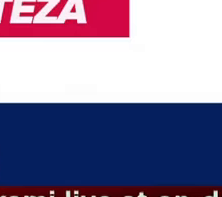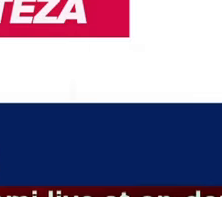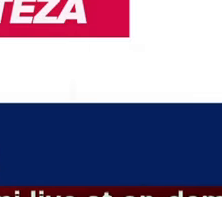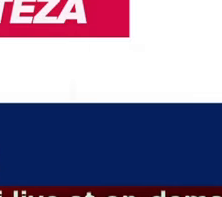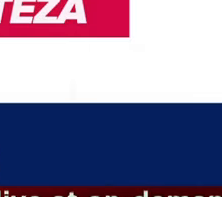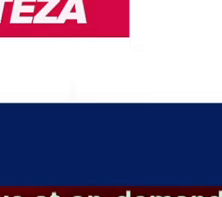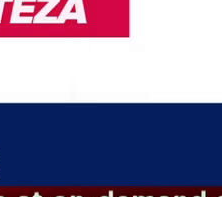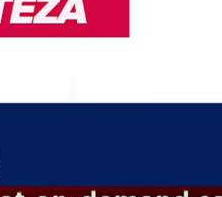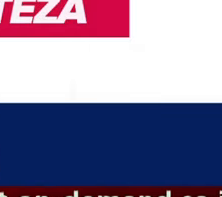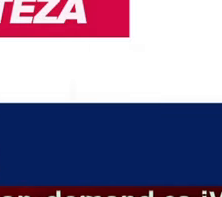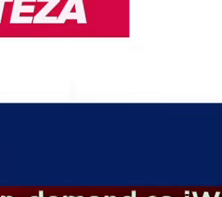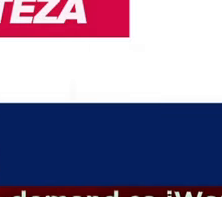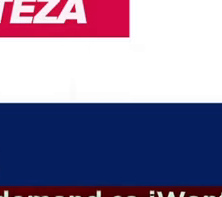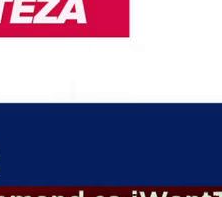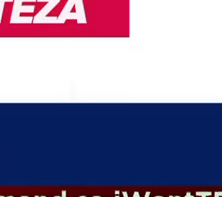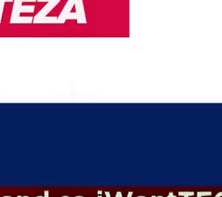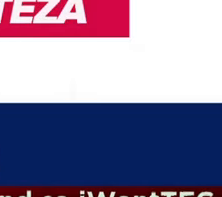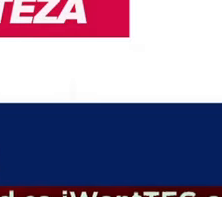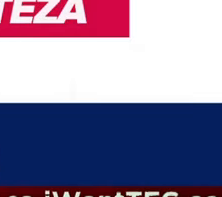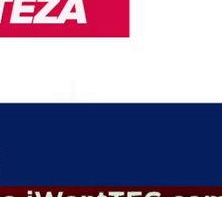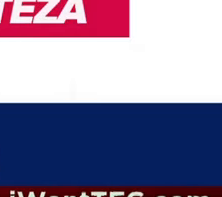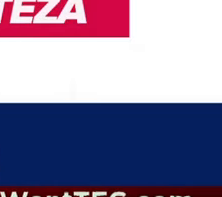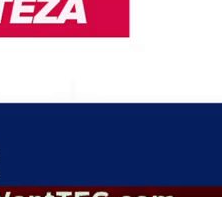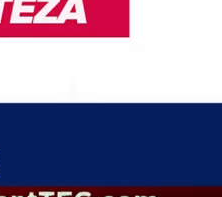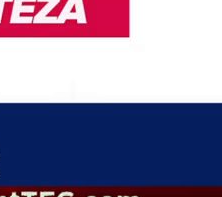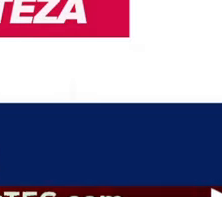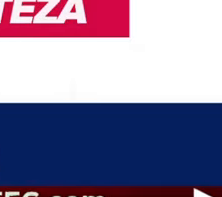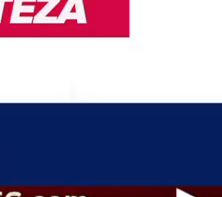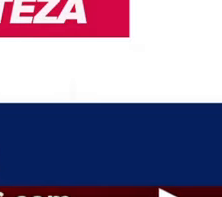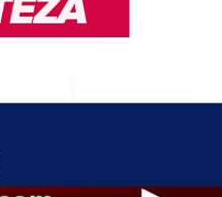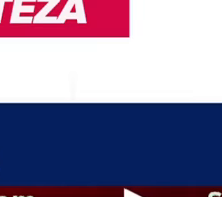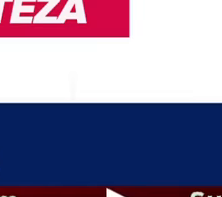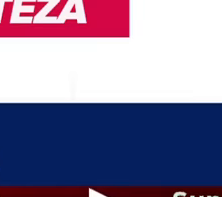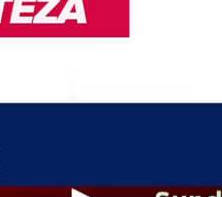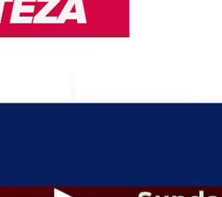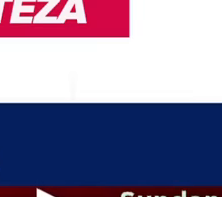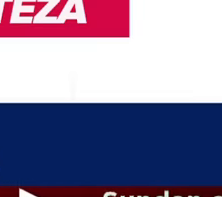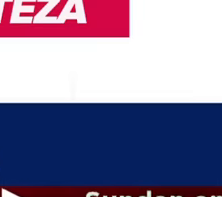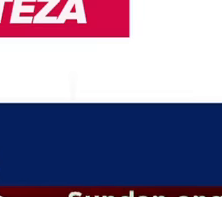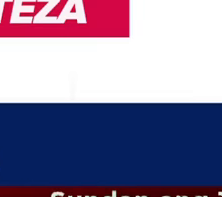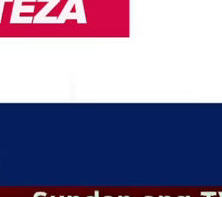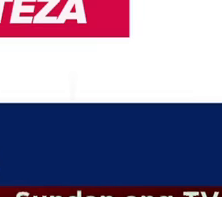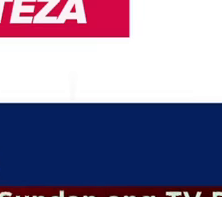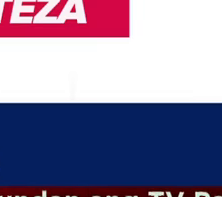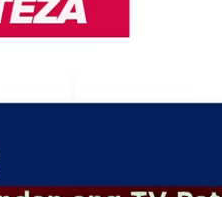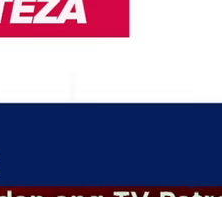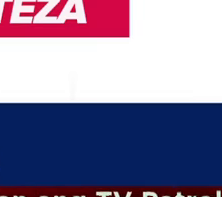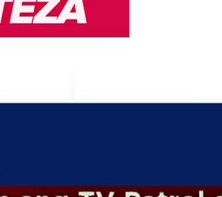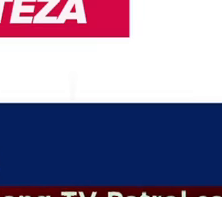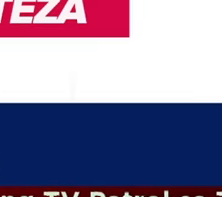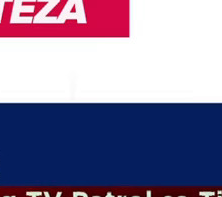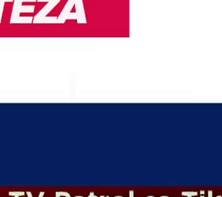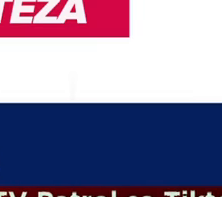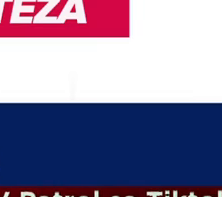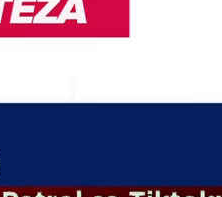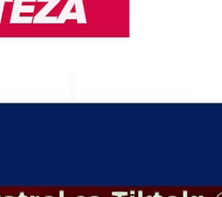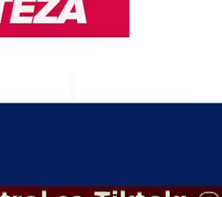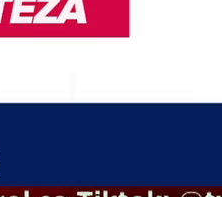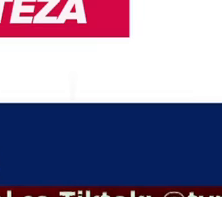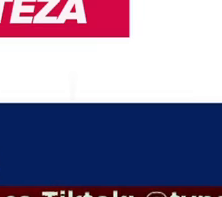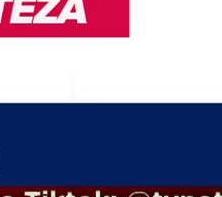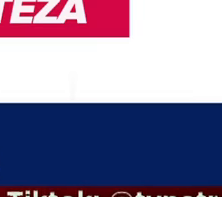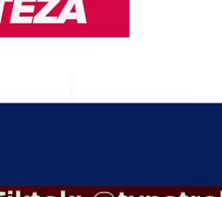Makati City Administrator Claro Certeza, tinanggihan ng Taguig ang Memorandum of Agreement tungkol sa pagmamay-ari,